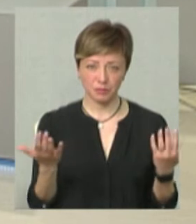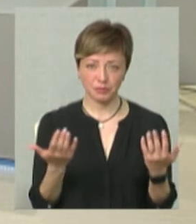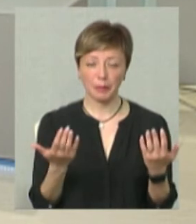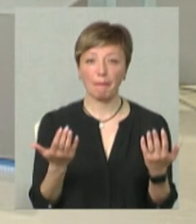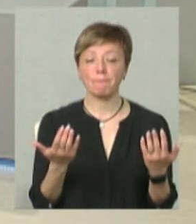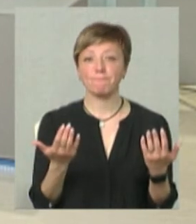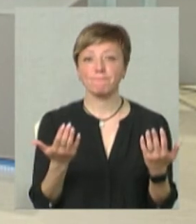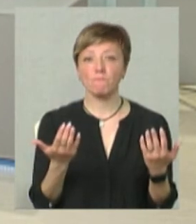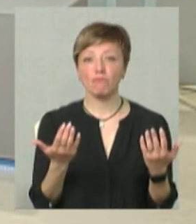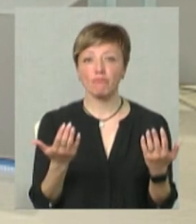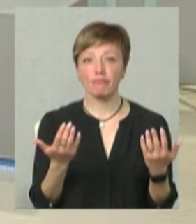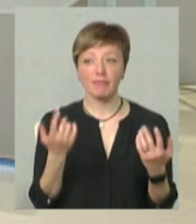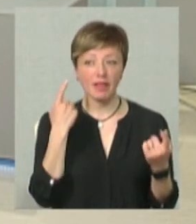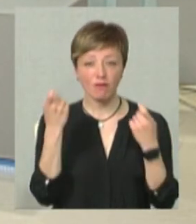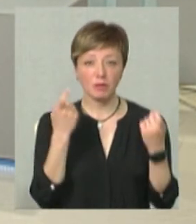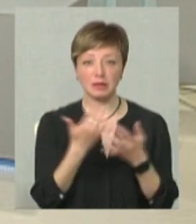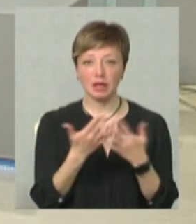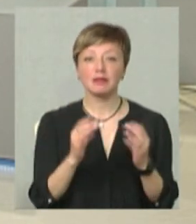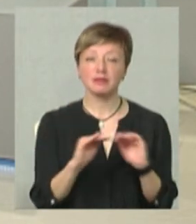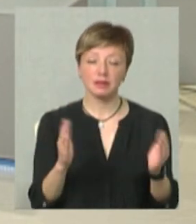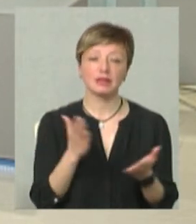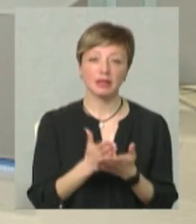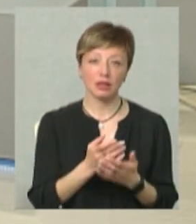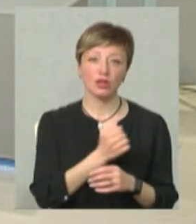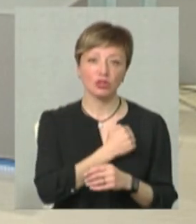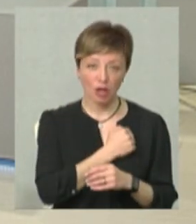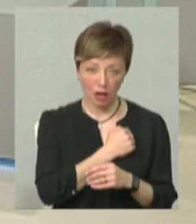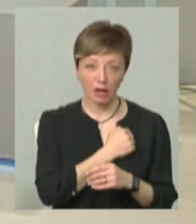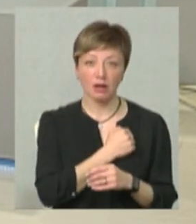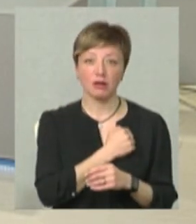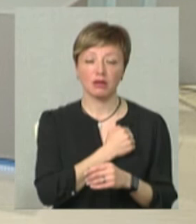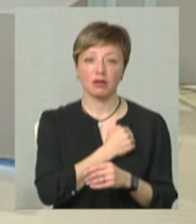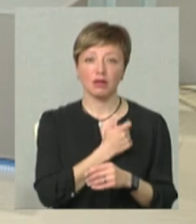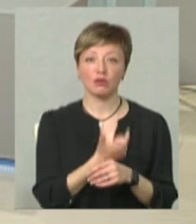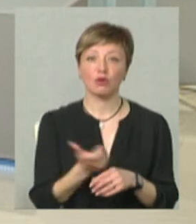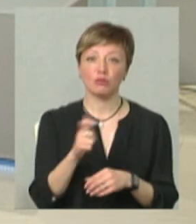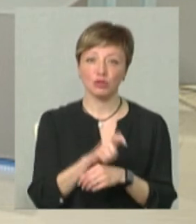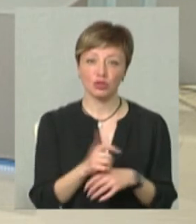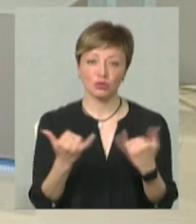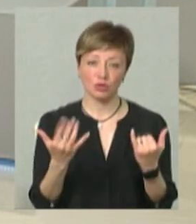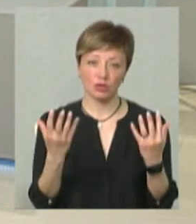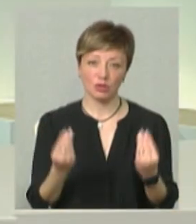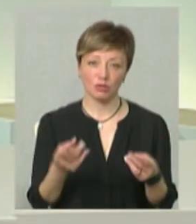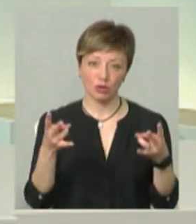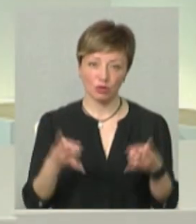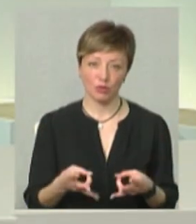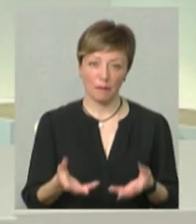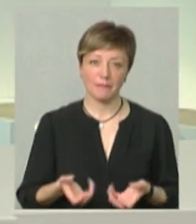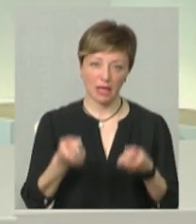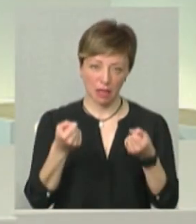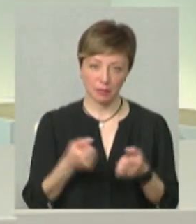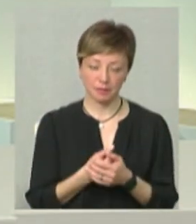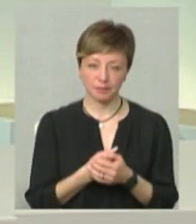що... але ці діти є. І, на жаль, вони найбільше на сьогоднішній день потребують